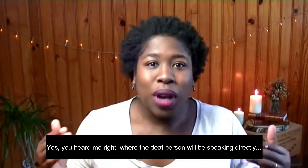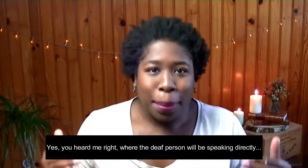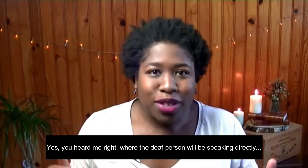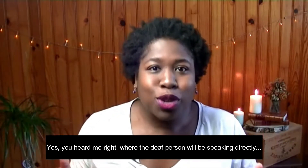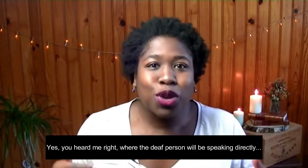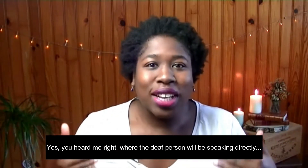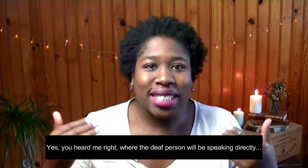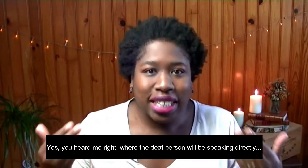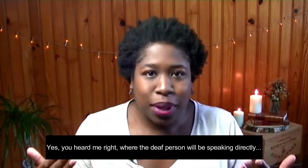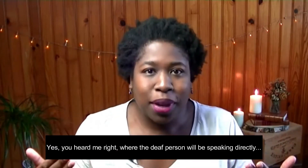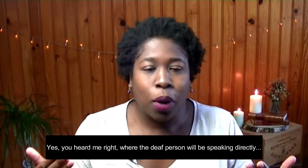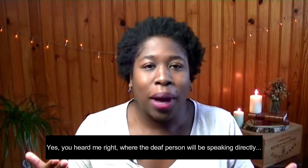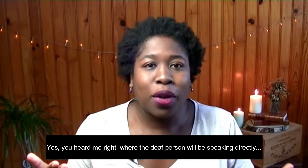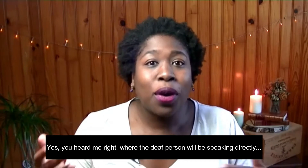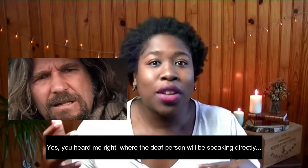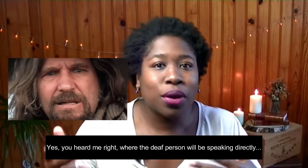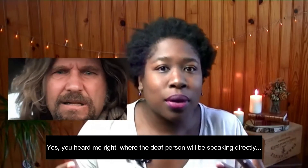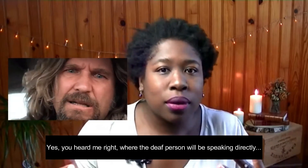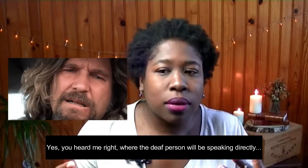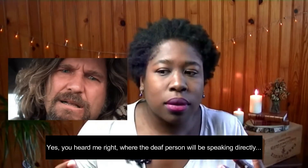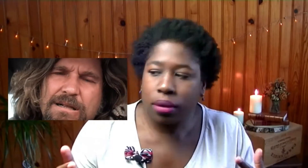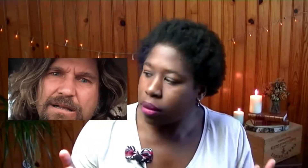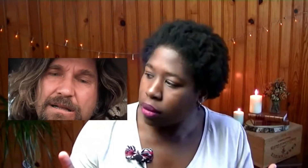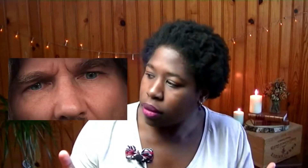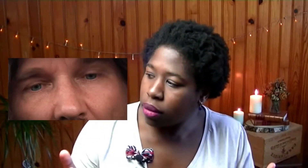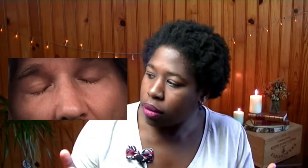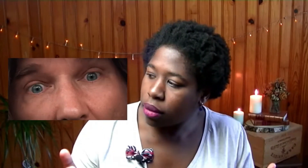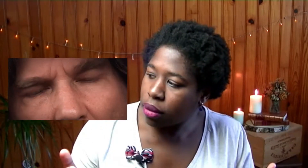Oui, où la personne sourde va s'exprimer en parlant et dans...